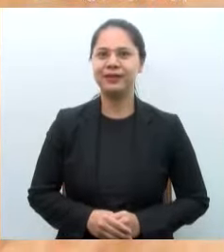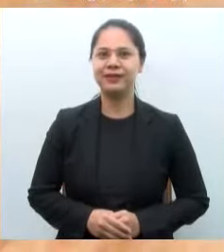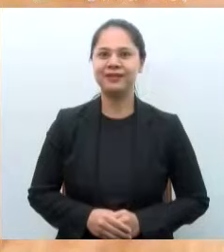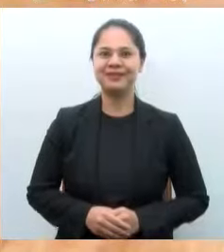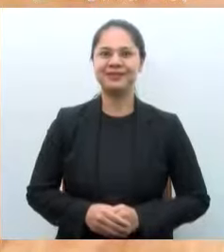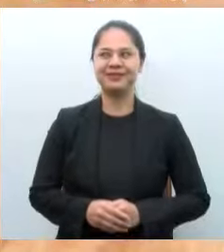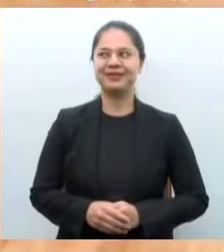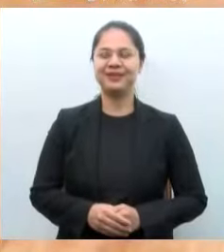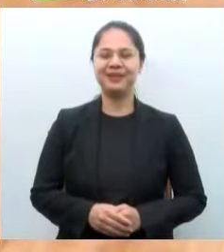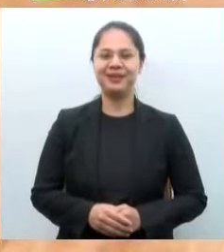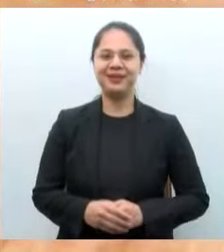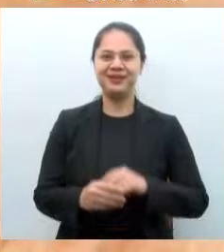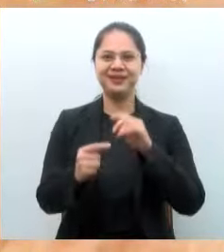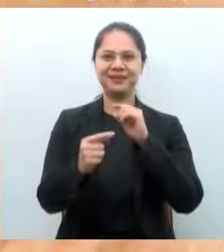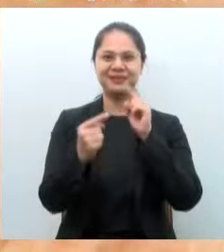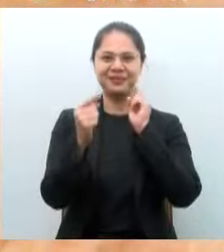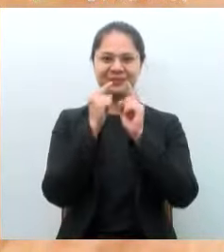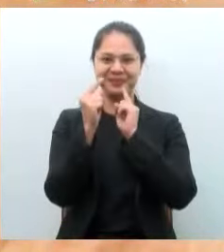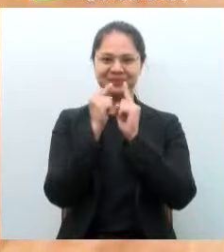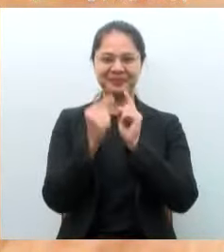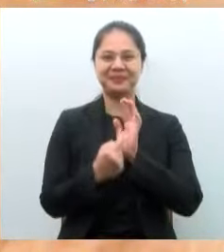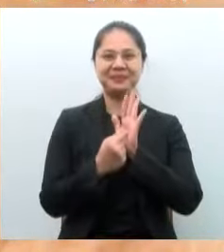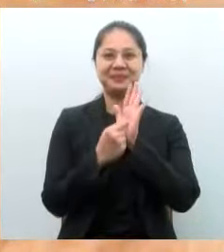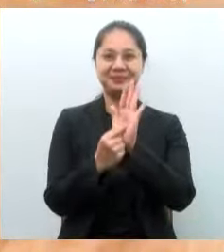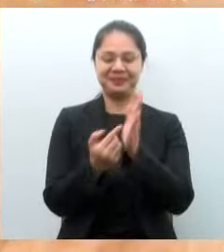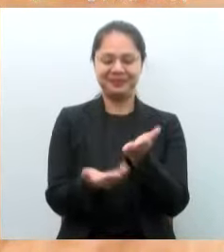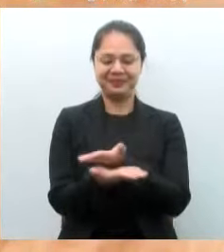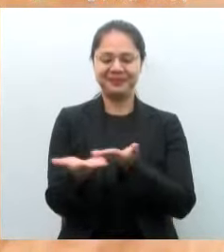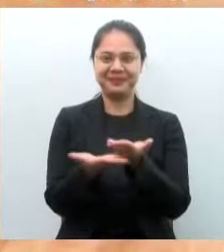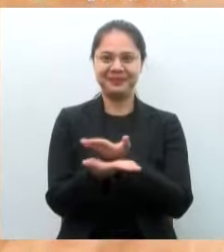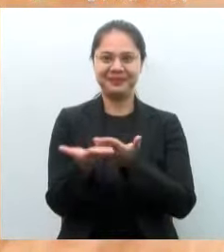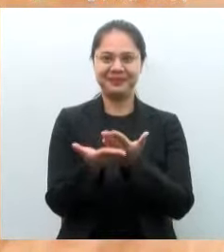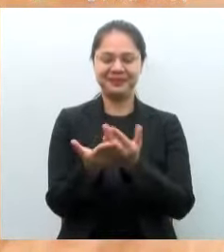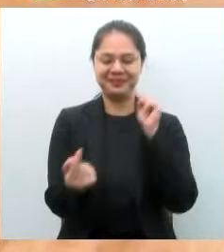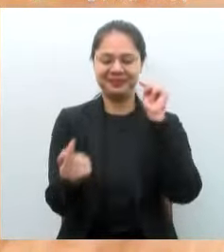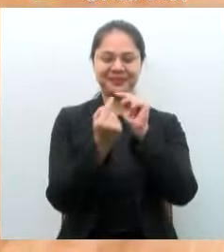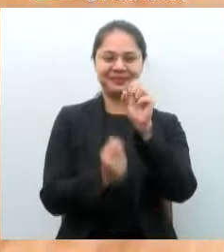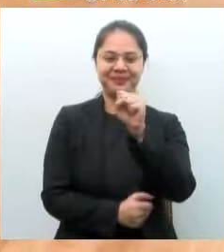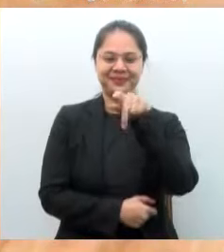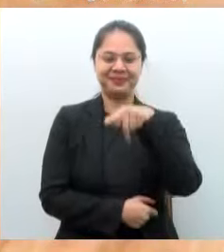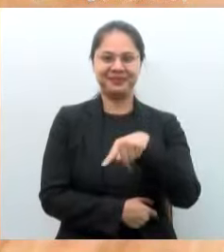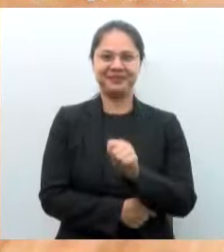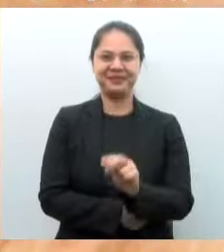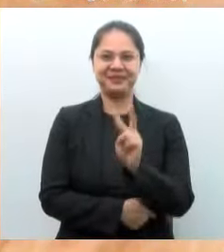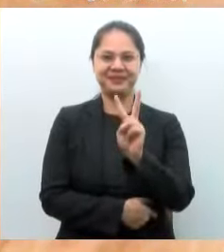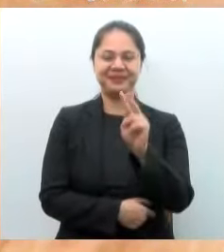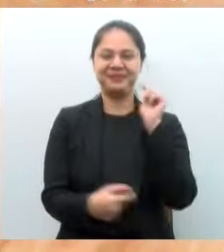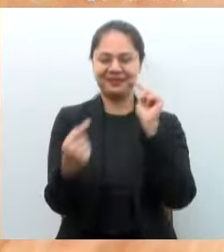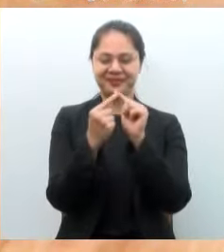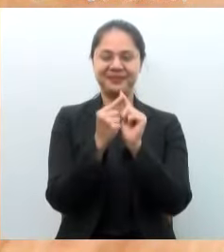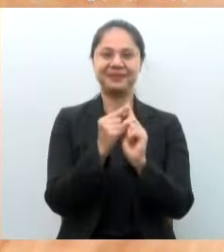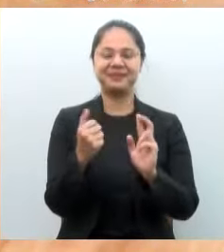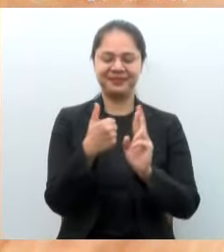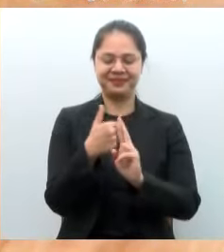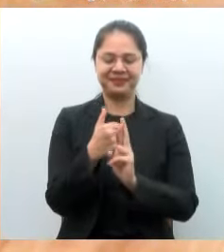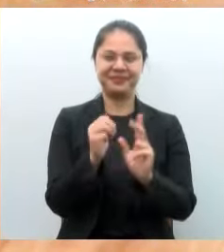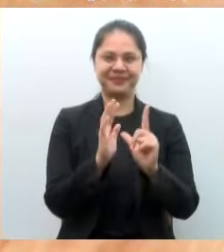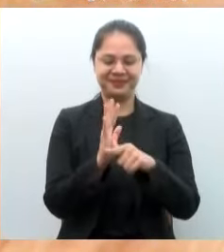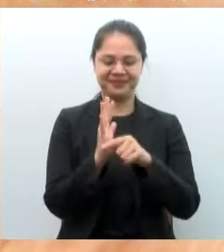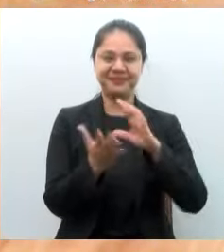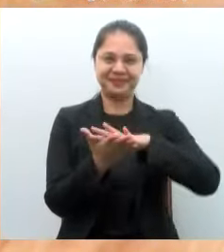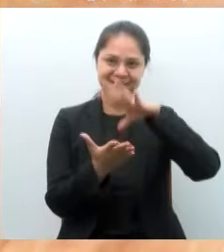่ะและในช่วงต่อไปนะคะก็เป็นหนึ่งเรื่องราวที่นำเสนอการกับช่วงแลกเปลี่ยนเรียนรู้กับครูสพฐ.ค่ะวันนี้ท่านดร.เกตทิพย์สุภวณิชนะคะท่านรองเลขาธิการคณะกรรม